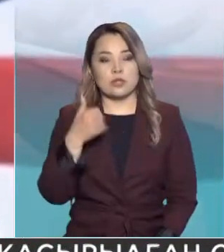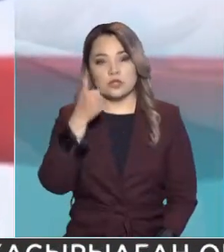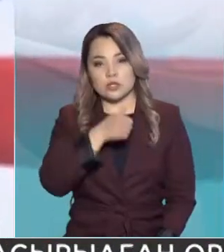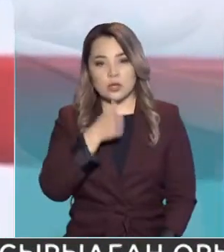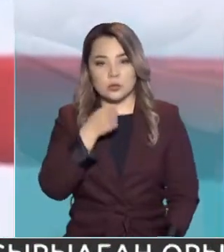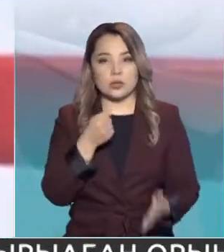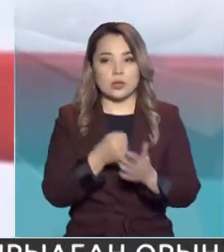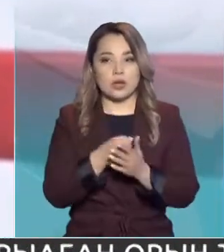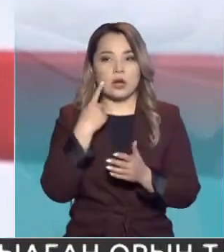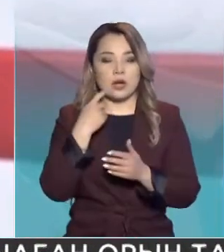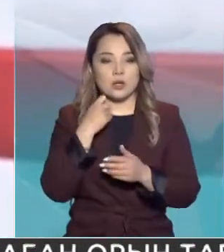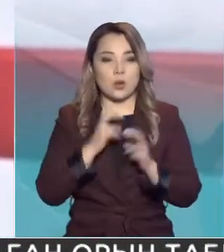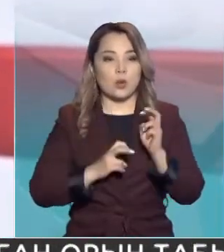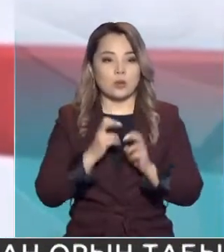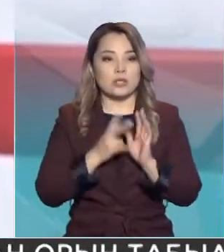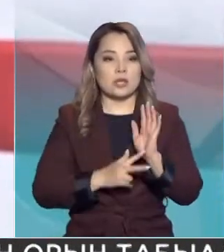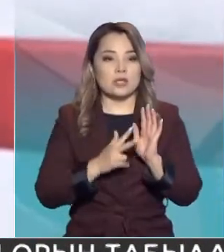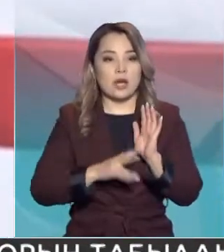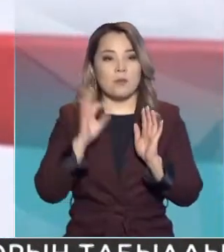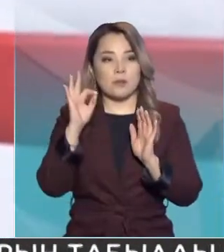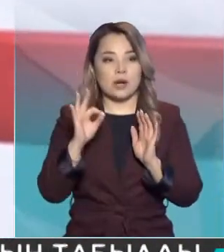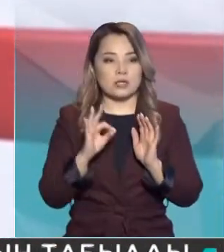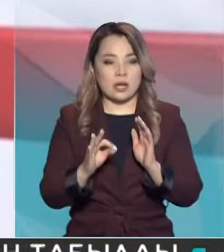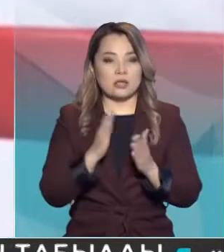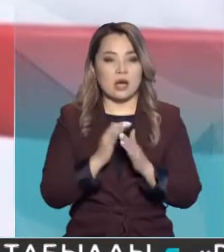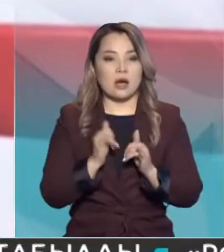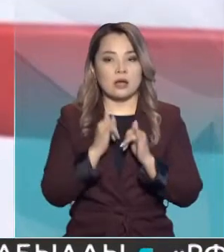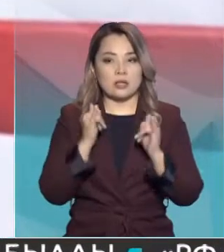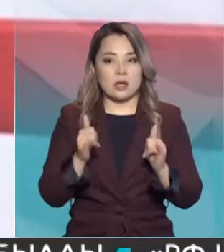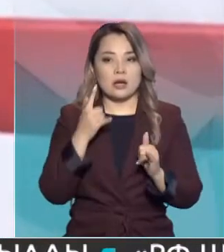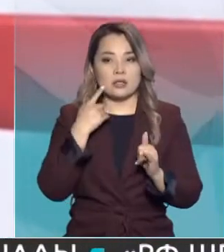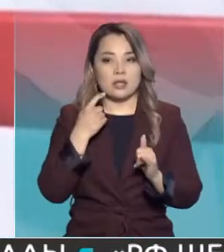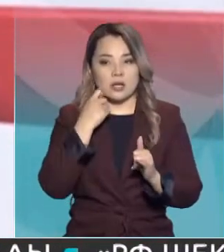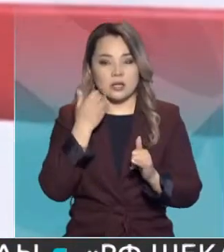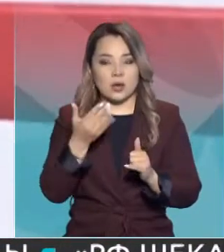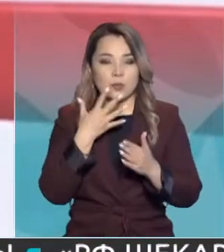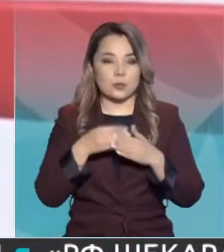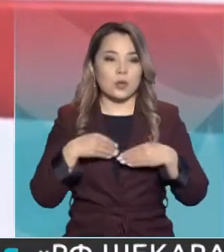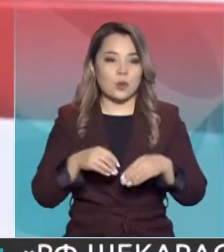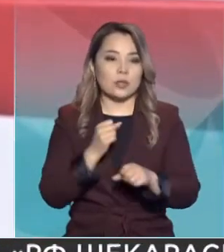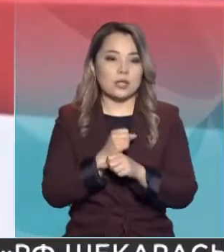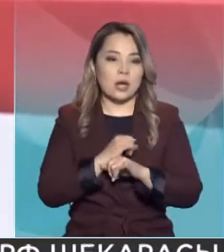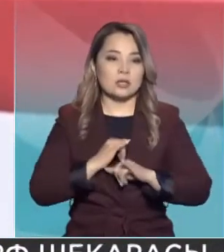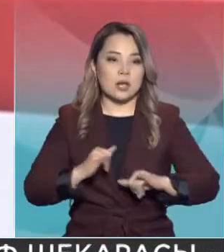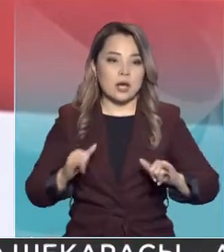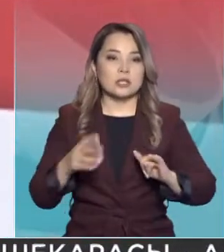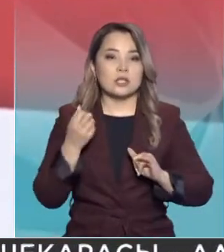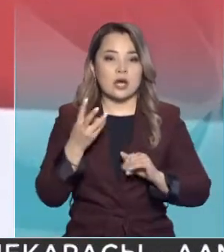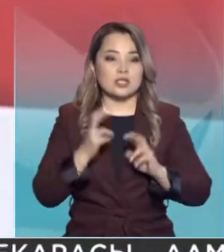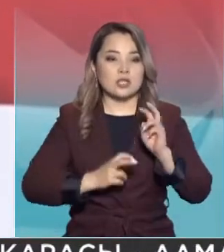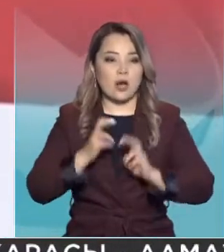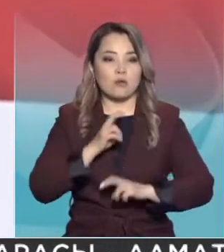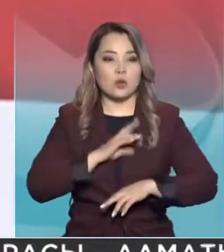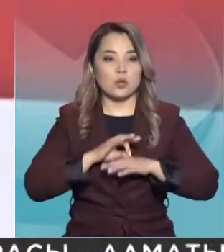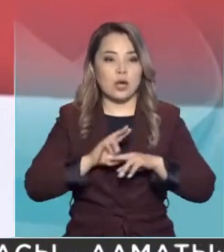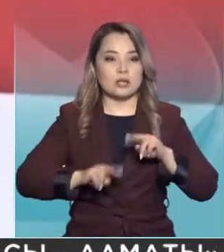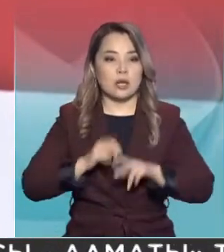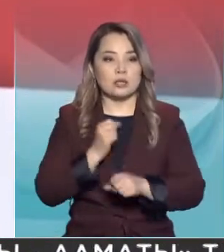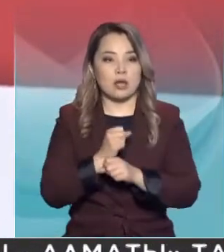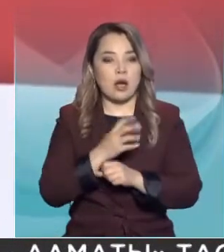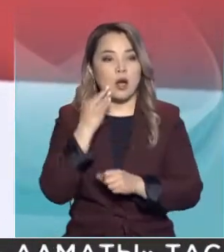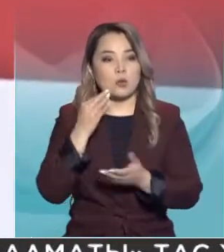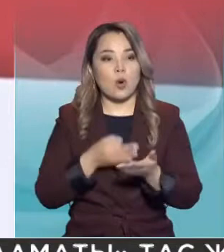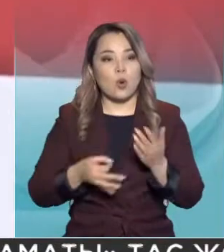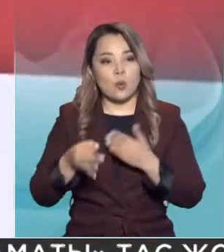2025 жылға дейін қант өндірісі 80% артпақ. Межеге жету үшін қант қызылшасының алқабын кеңейтіп тағы бірнеше зауыт салу қажет. Алайда